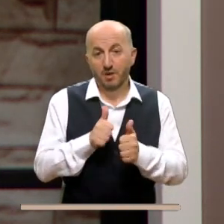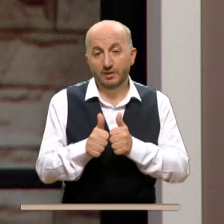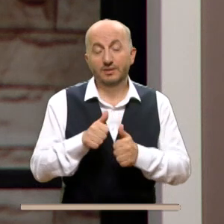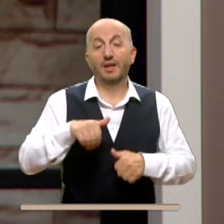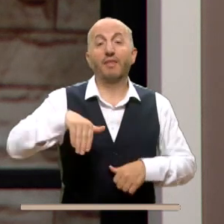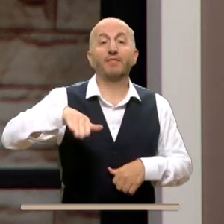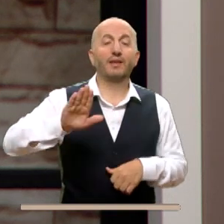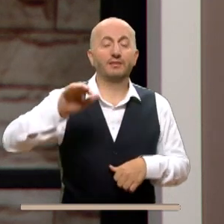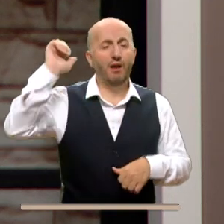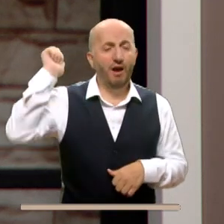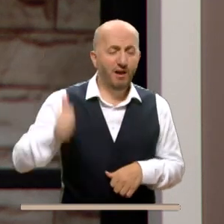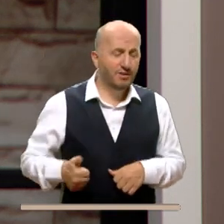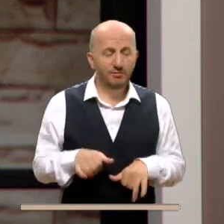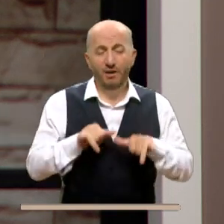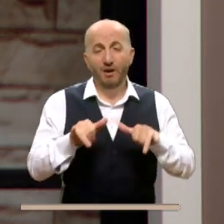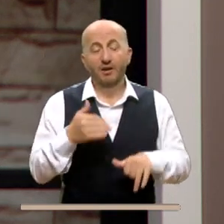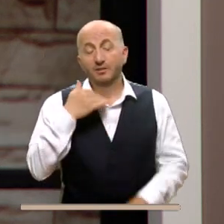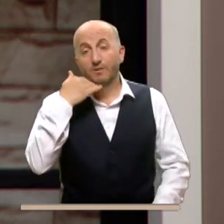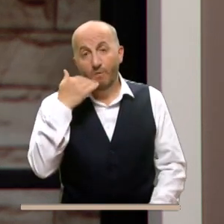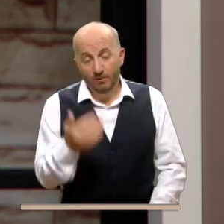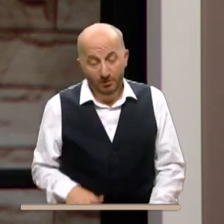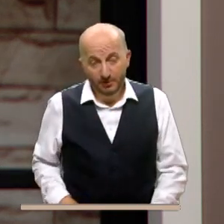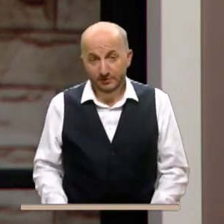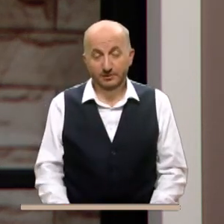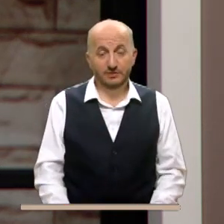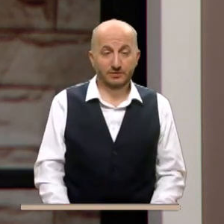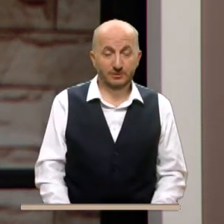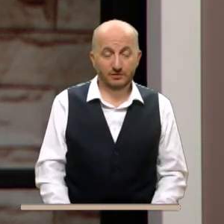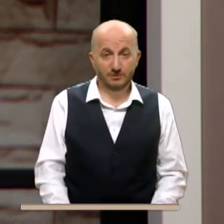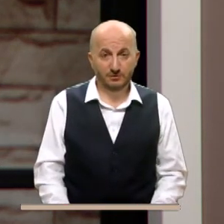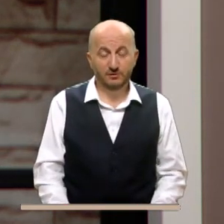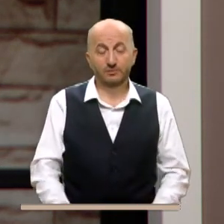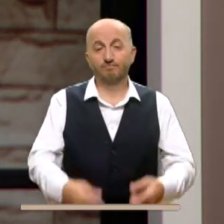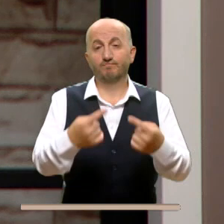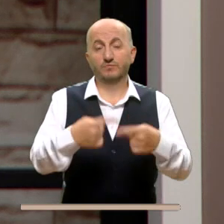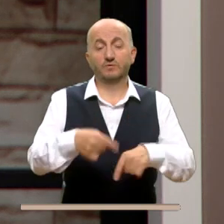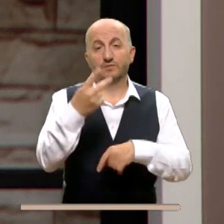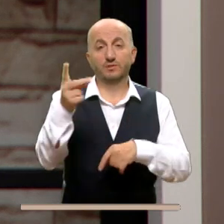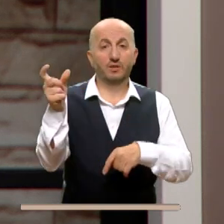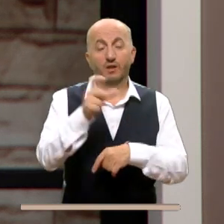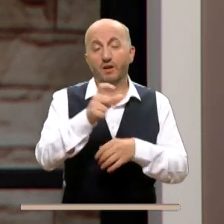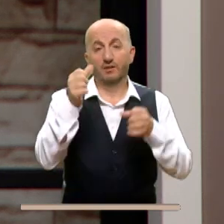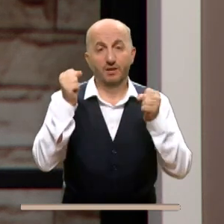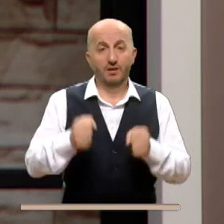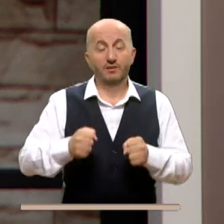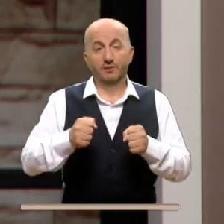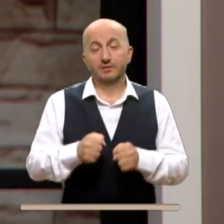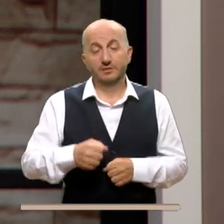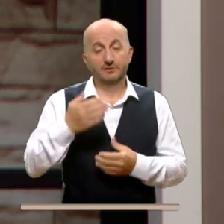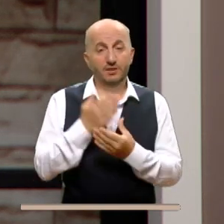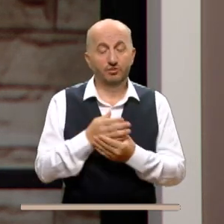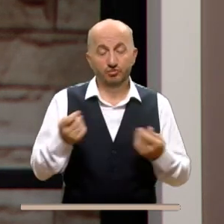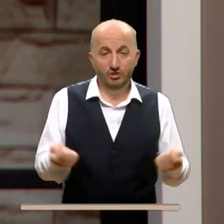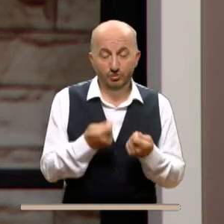gibi. Yani her günümüz aynı olamaz. Hatta şöyle bir şey anlatayım. Sınava 2 ay kalaydı. Ben yine hani ders çalışıyorum ama